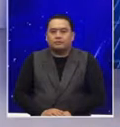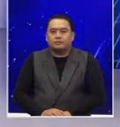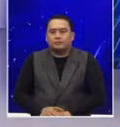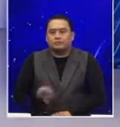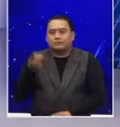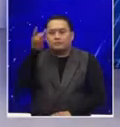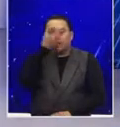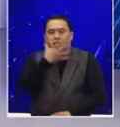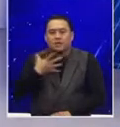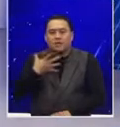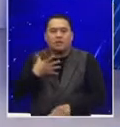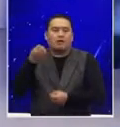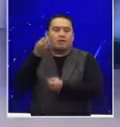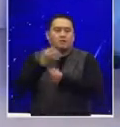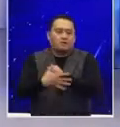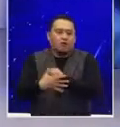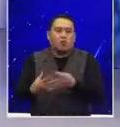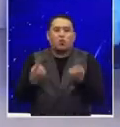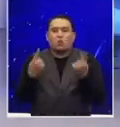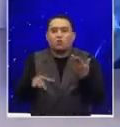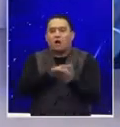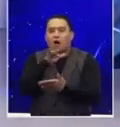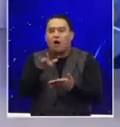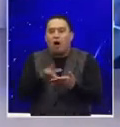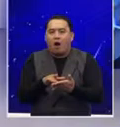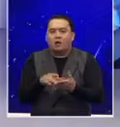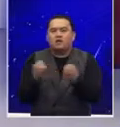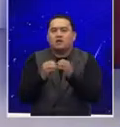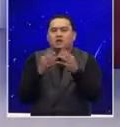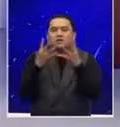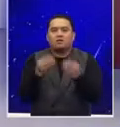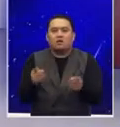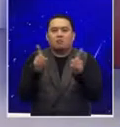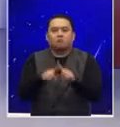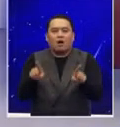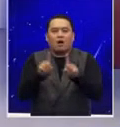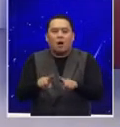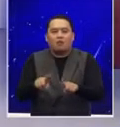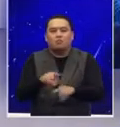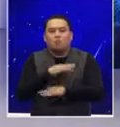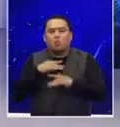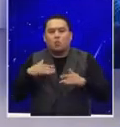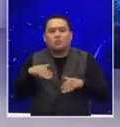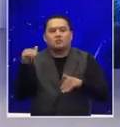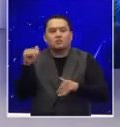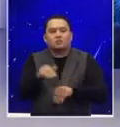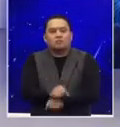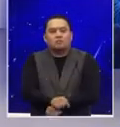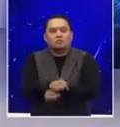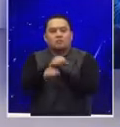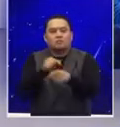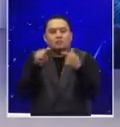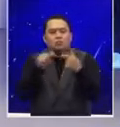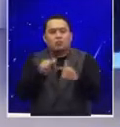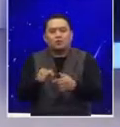В столице Нигерии Лагосе и других крупных городах страны 10-й день подряд продолжаются многотысячные демонстрации против